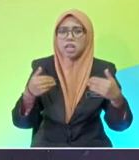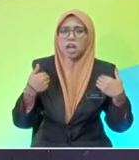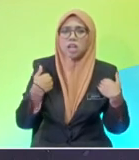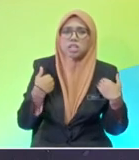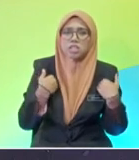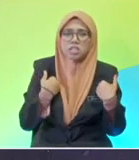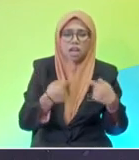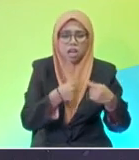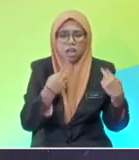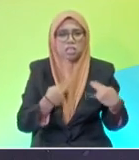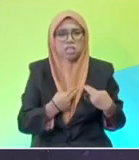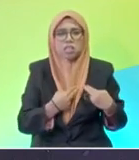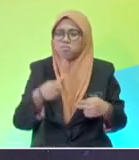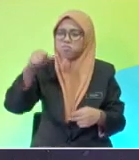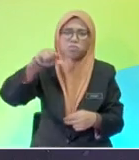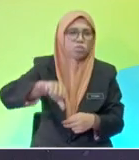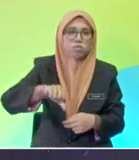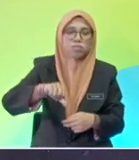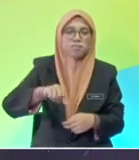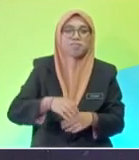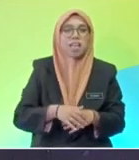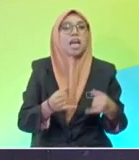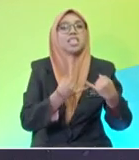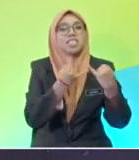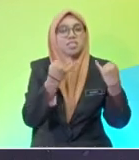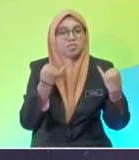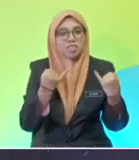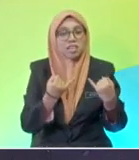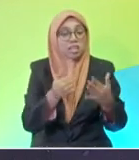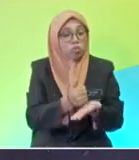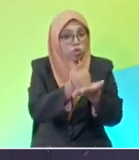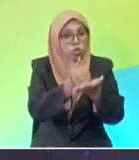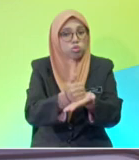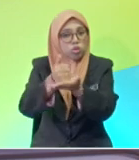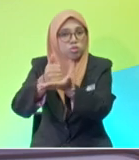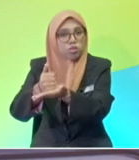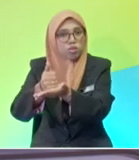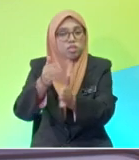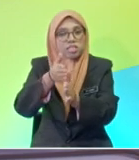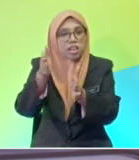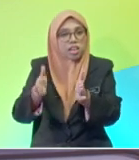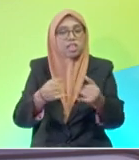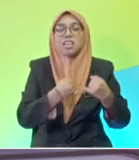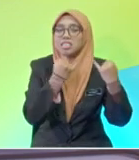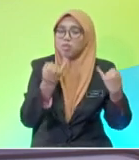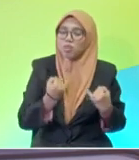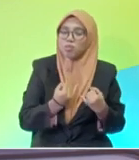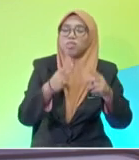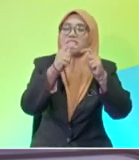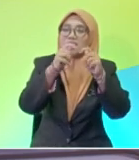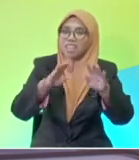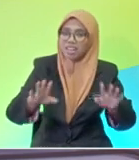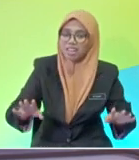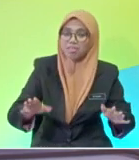dengan aman jiwa pun tenang jadi Jiran ya adalah keluarga kita yang